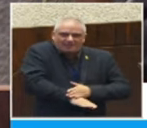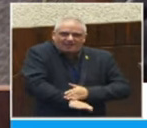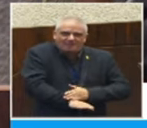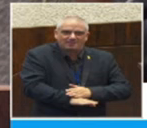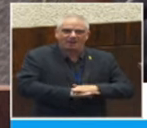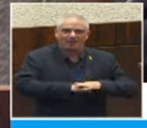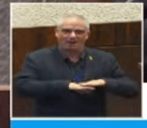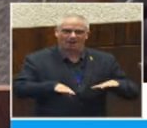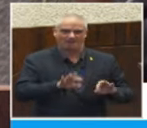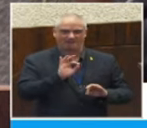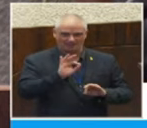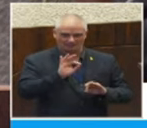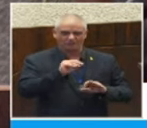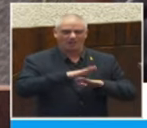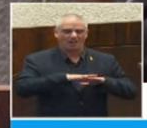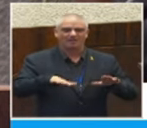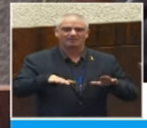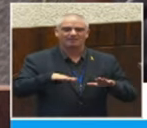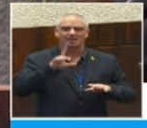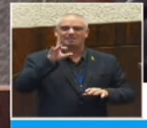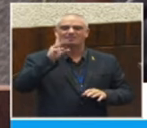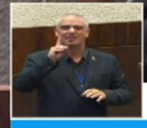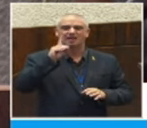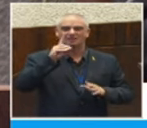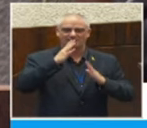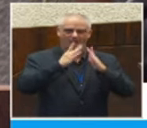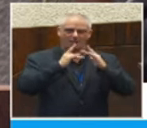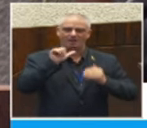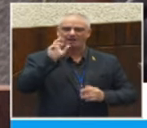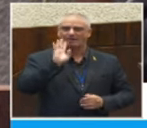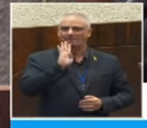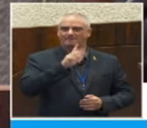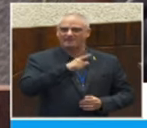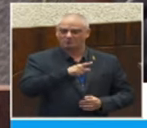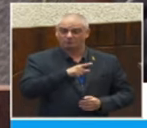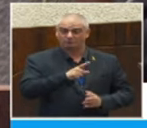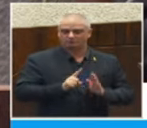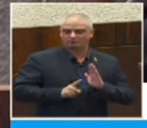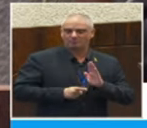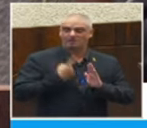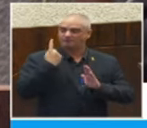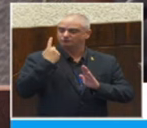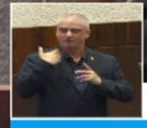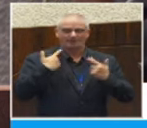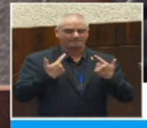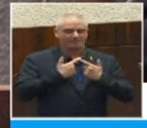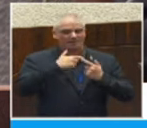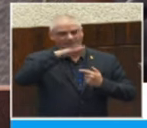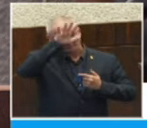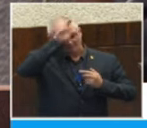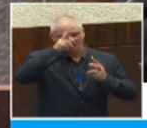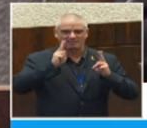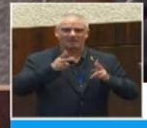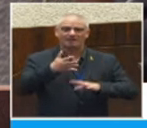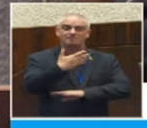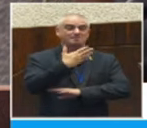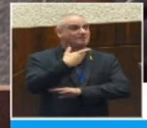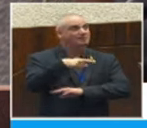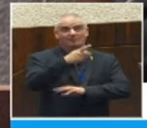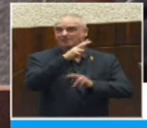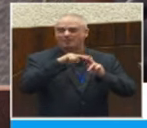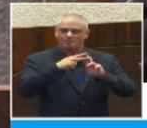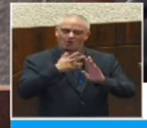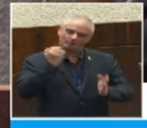של אדמת הדחיה בביירות. לראשונה מאז מלחמת איראן-עיראק, מדינה כלשהי תוקפת את